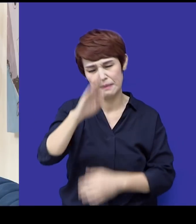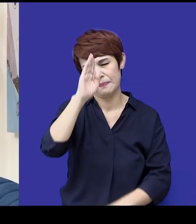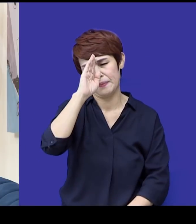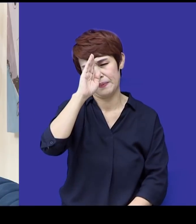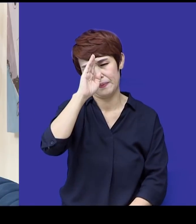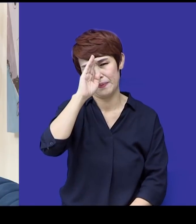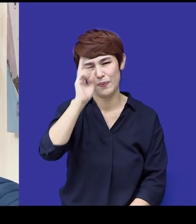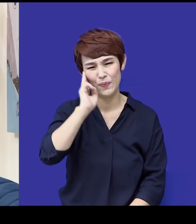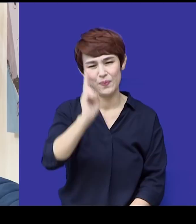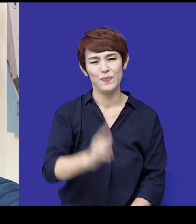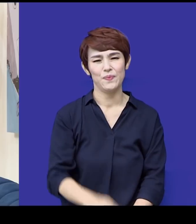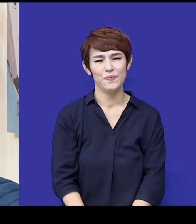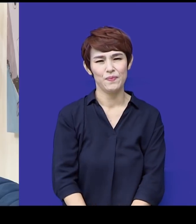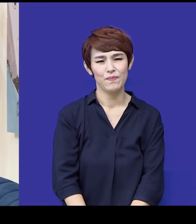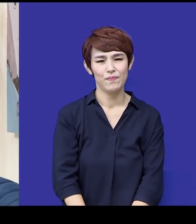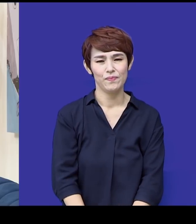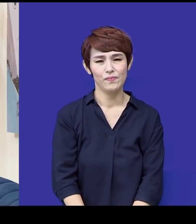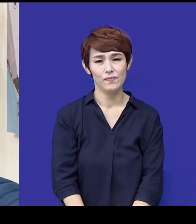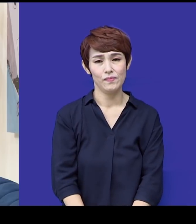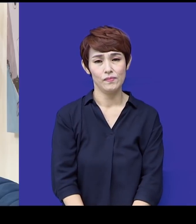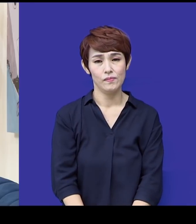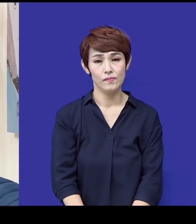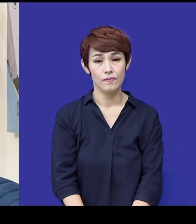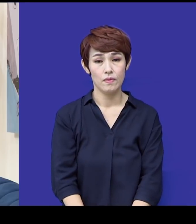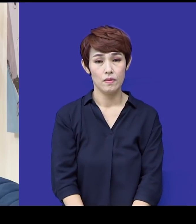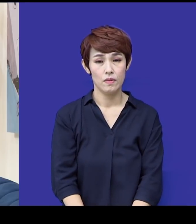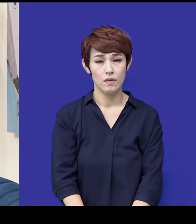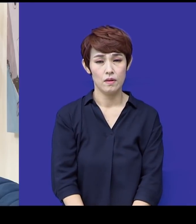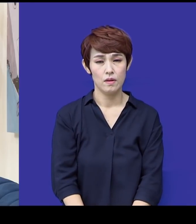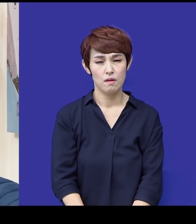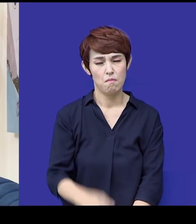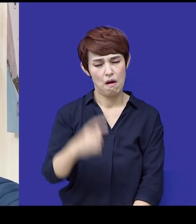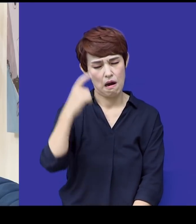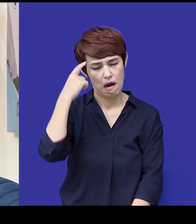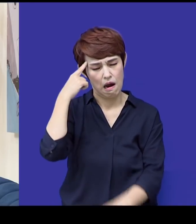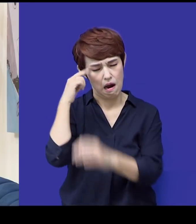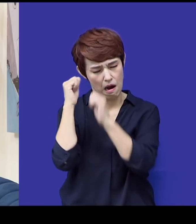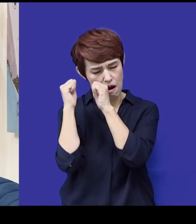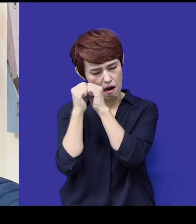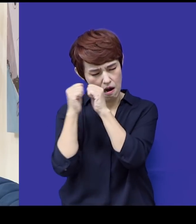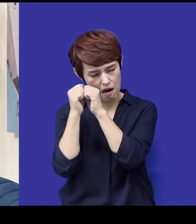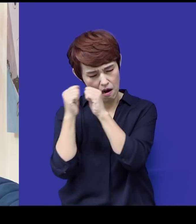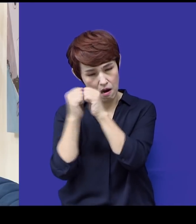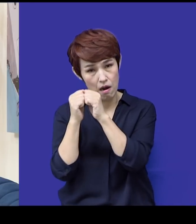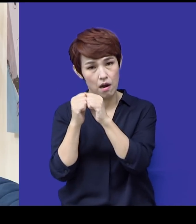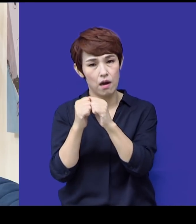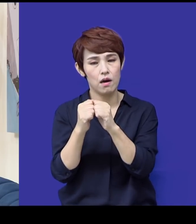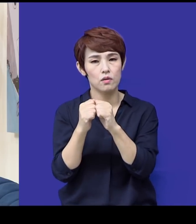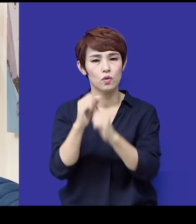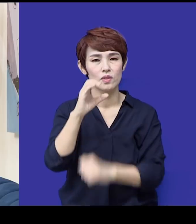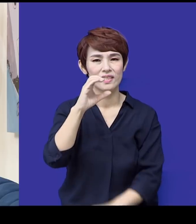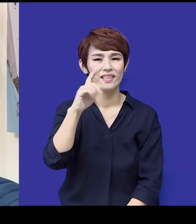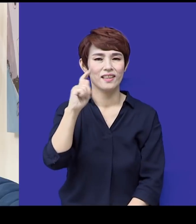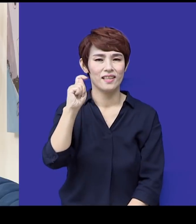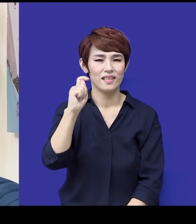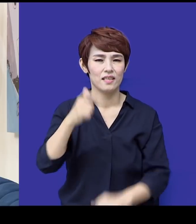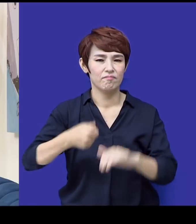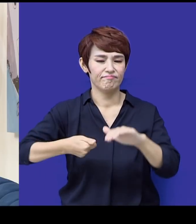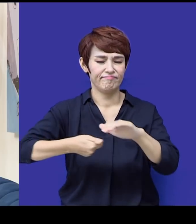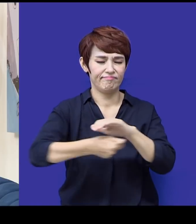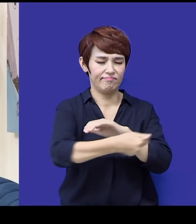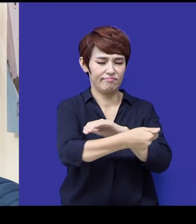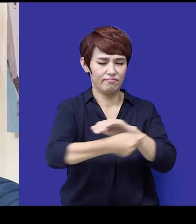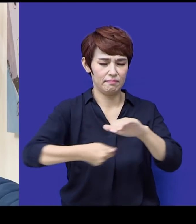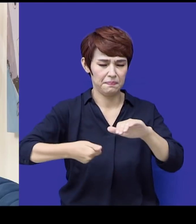예. 막 피오줌도 넣고 막 머리도 아프고 막 그래가지고 CT도 찍고 뭐 했는데